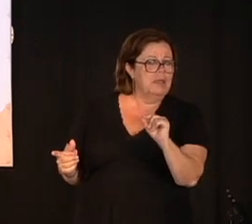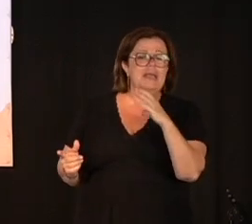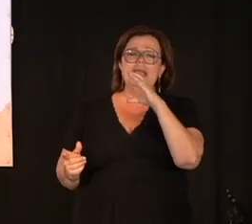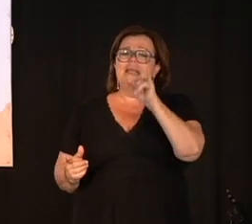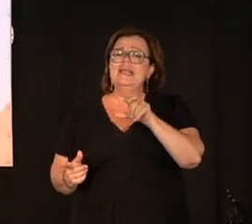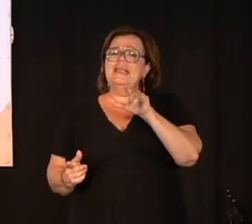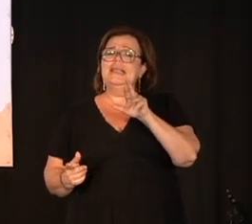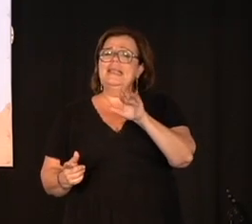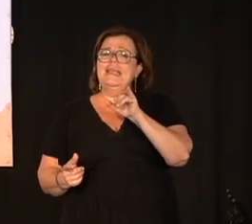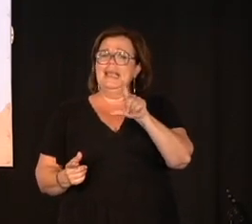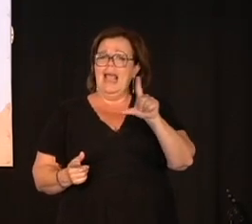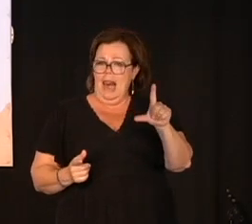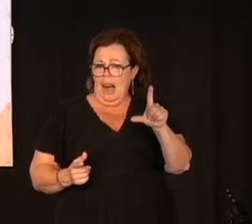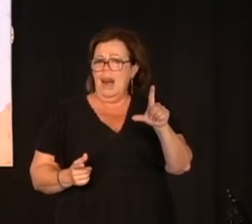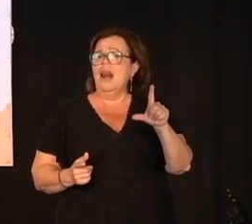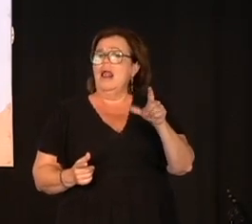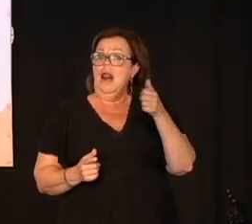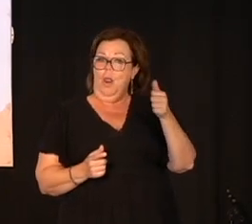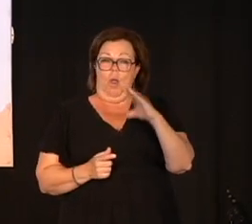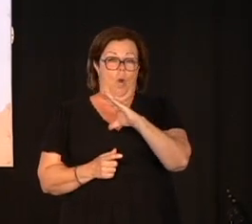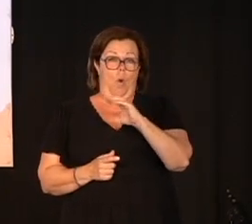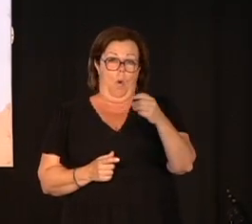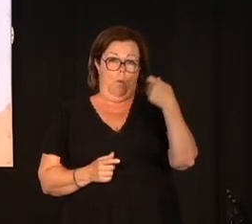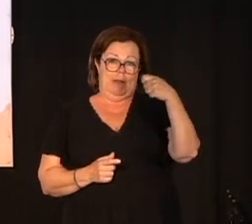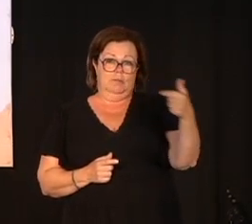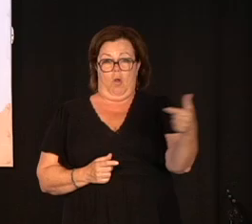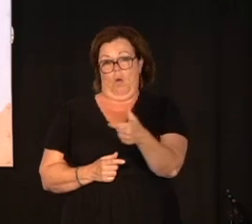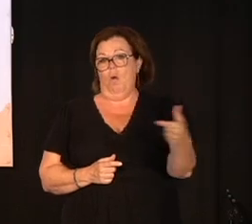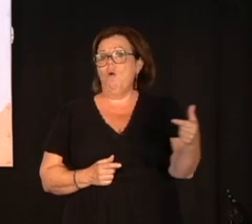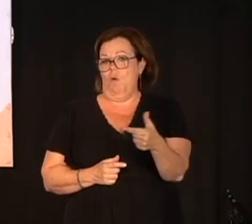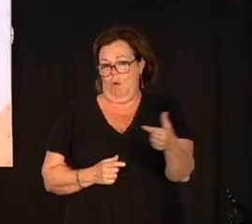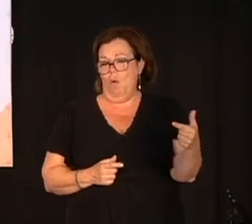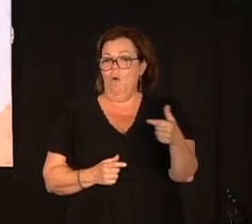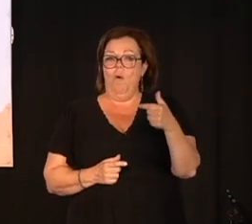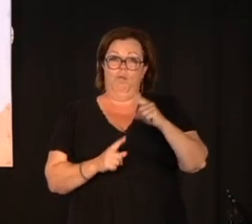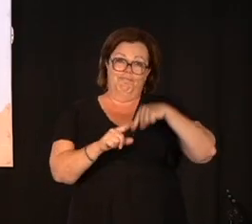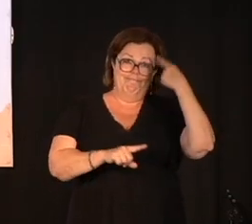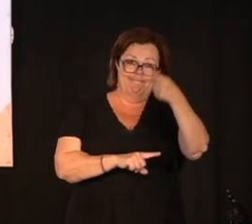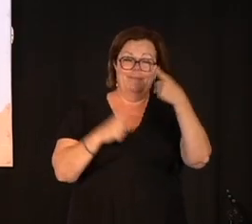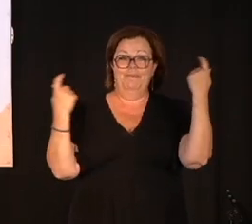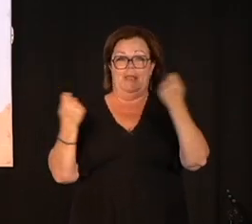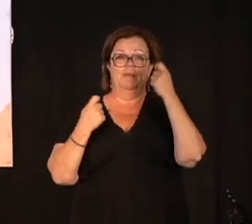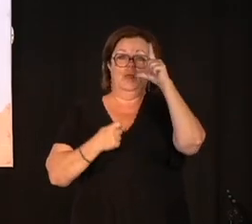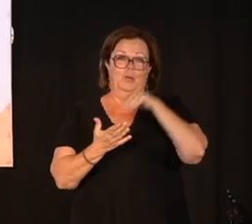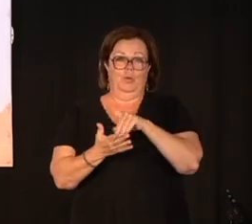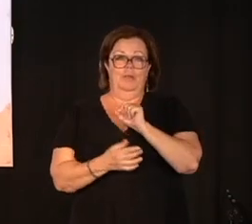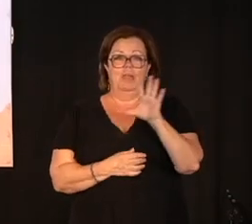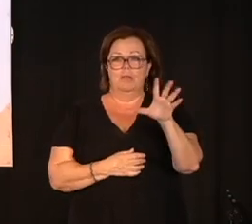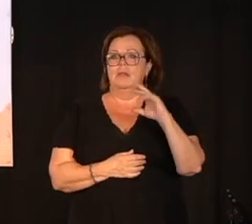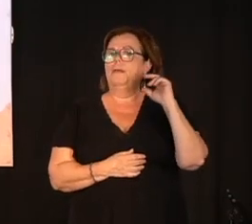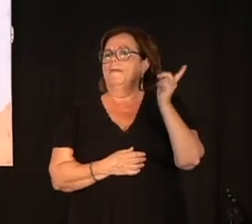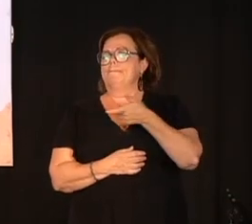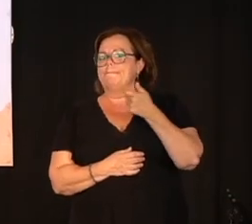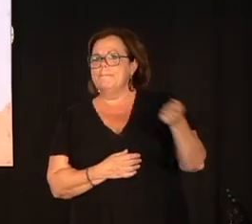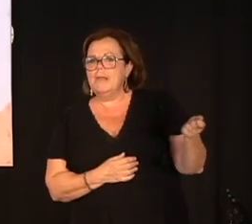Lemieux qui co-présidera le festival 2025 avec Cécile Vandenhaven et bien évidemment avec le